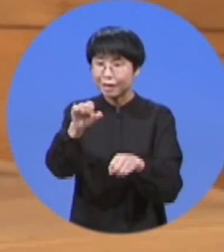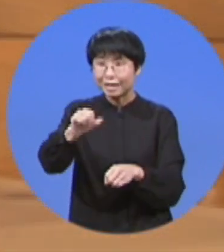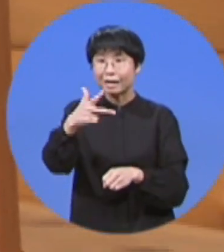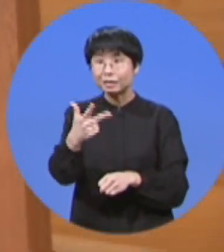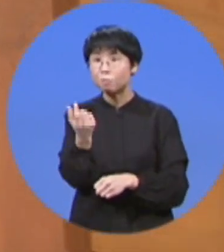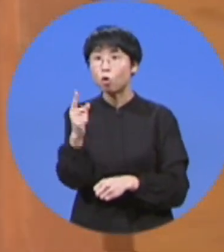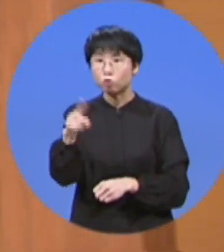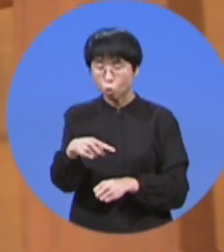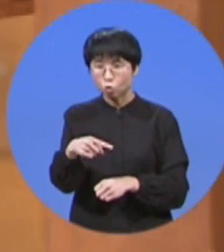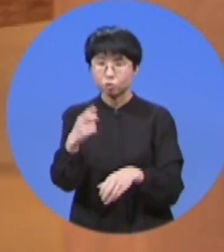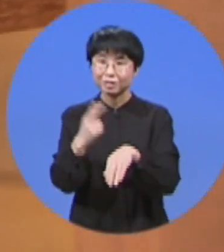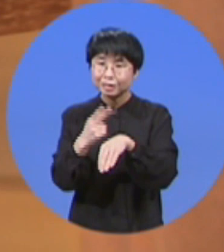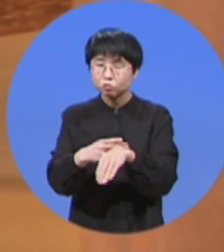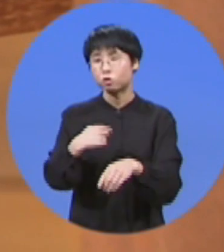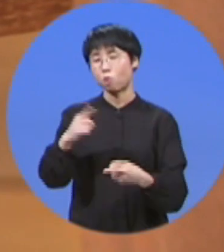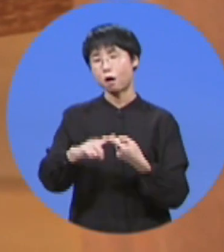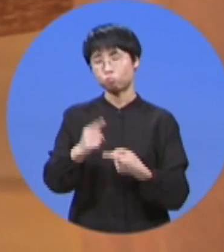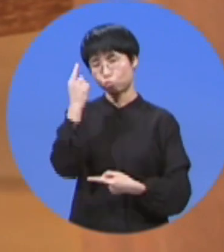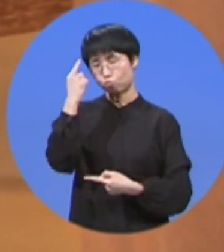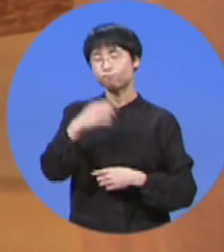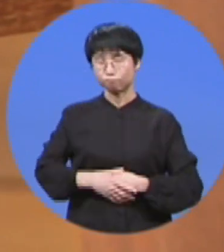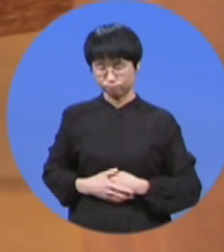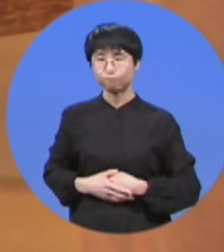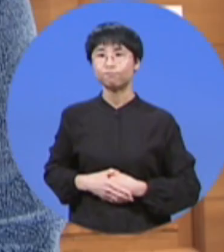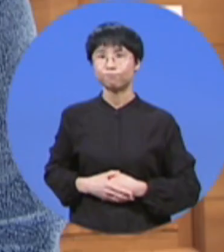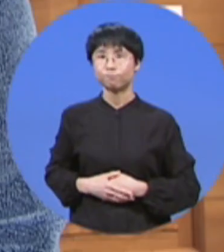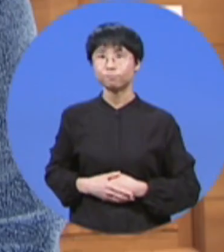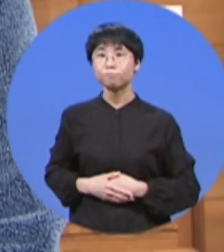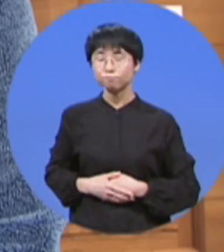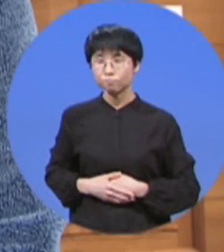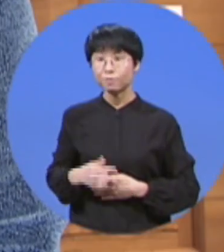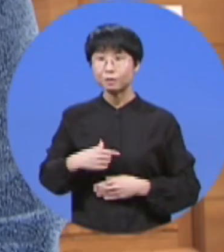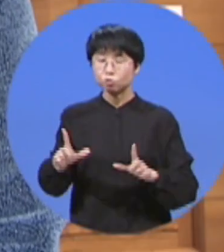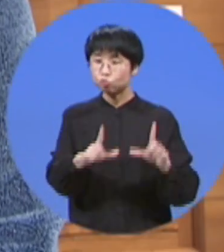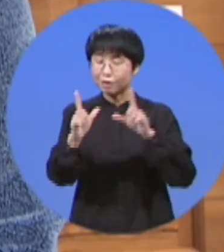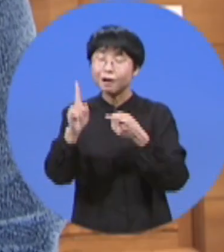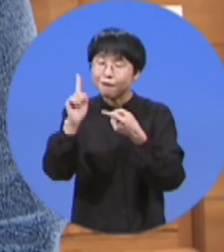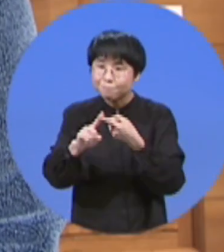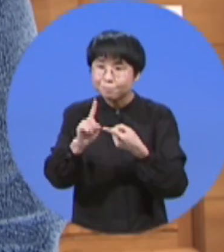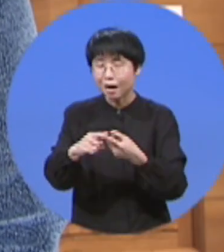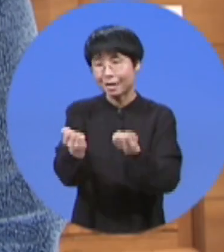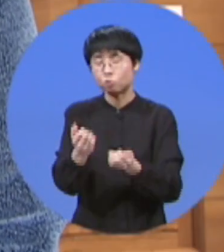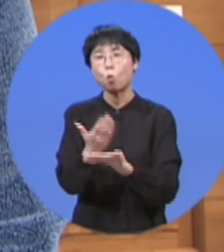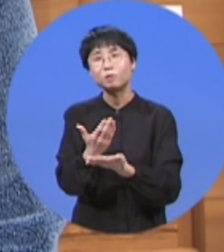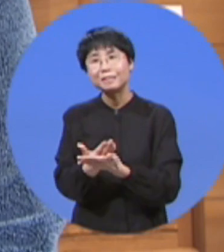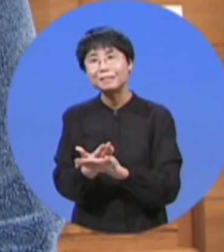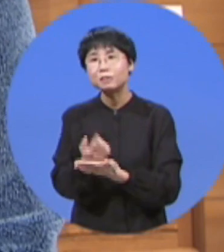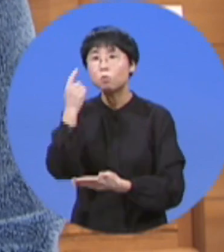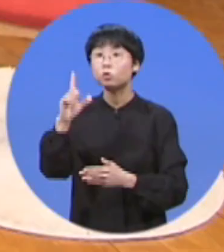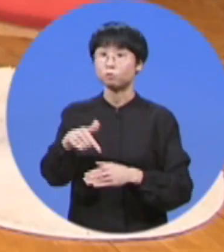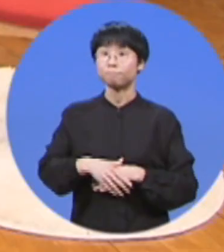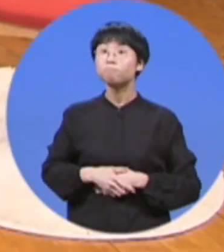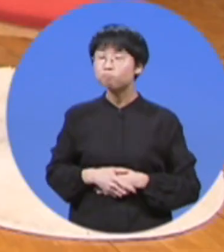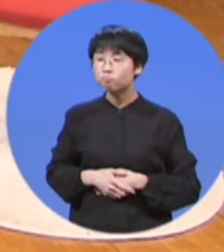技術が自分には一番合ってると思うので、それを使ってやってます。自分の暮らしに合った家具が欲しいなって思った時